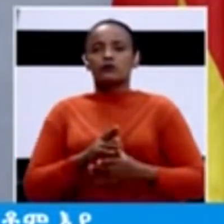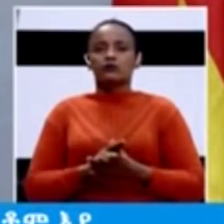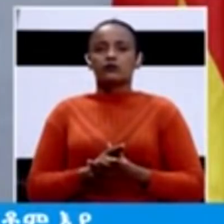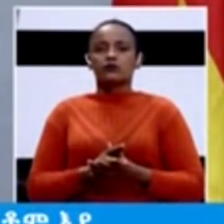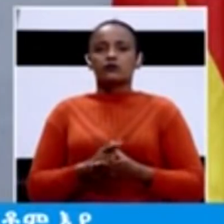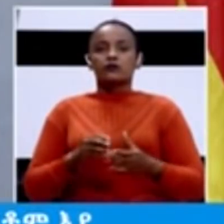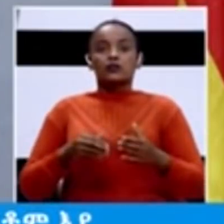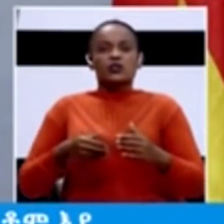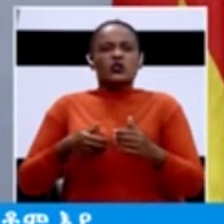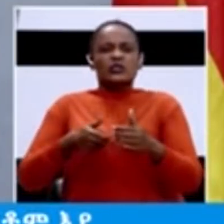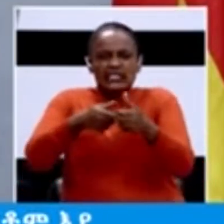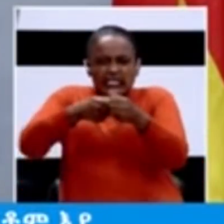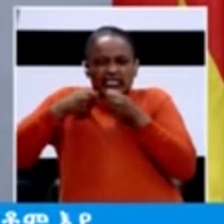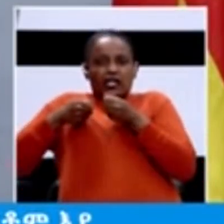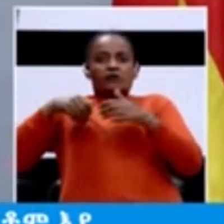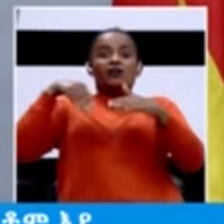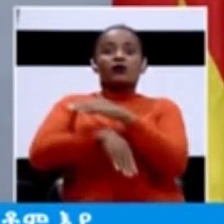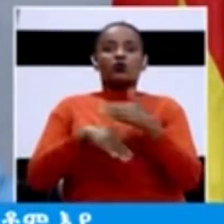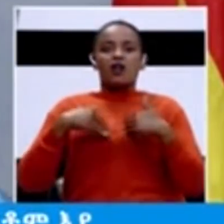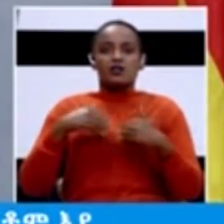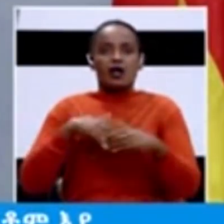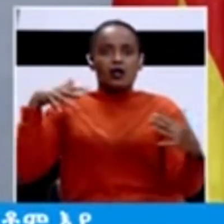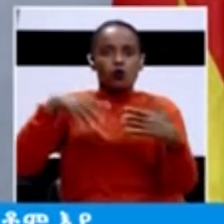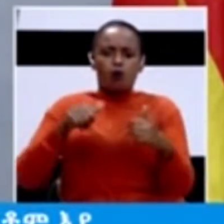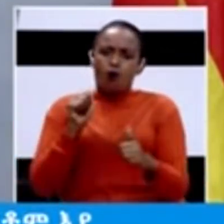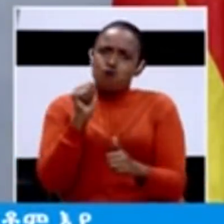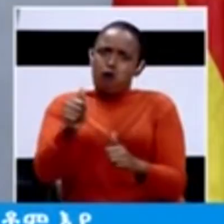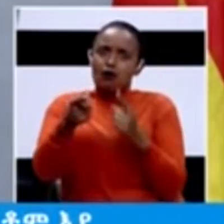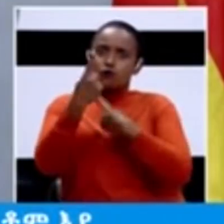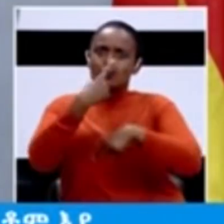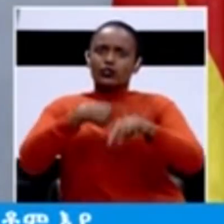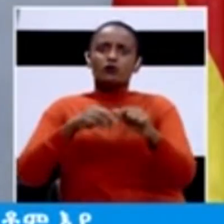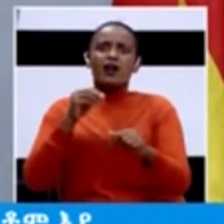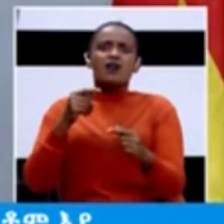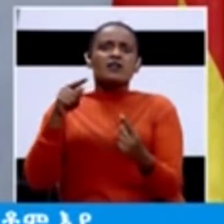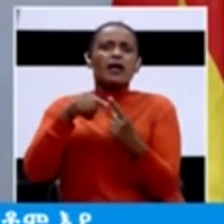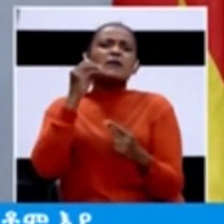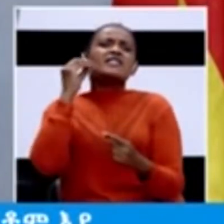ተጎቲትና ንኣቶ ኣለና ናብ ውግእ ተጎቲትና በዕሎም መፅኦምና ናብ መረበትና በዕሎም።